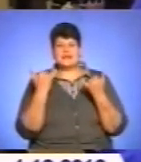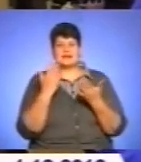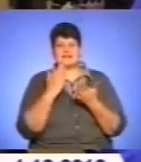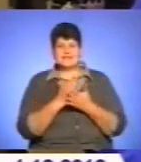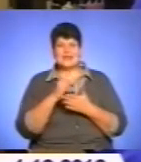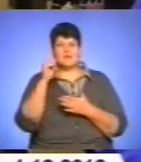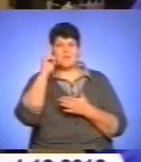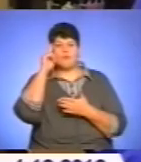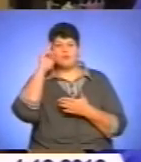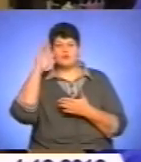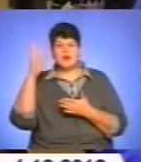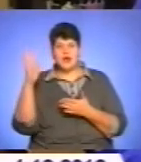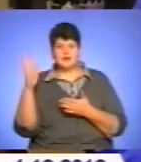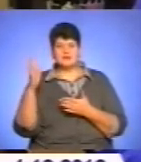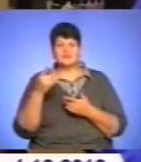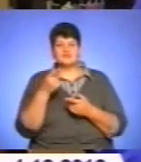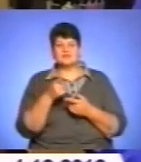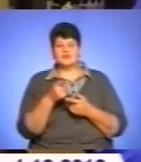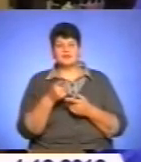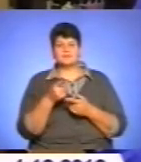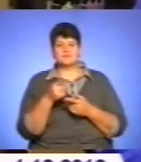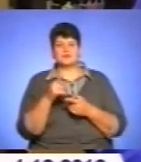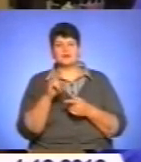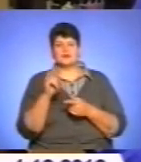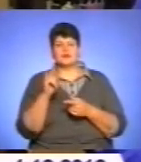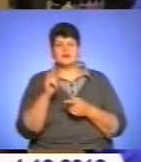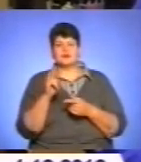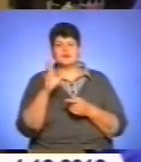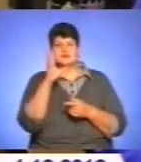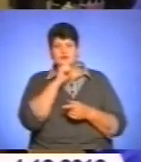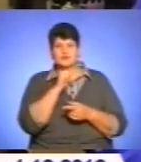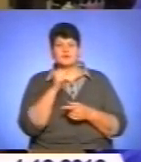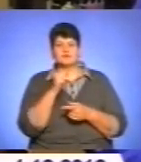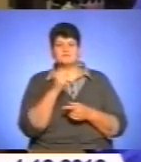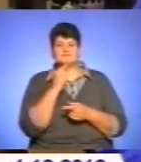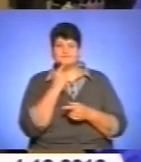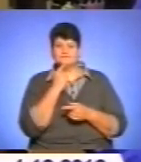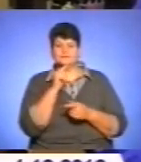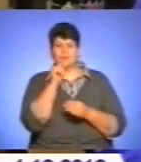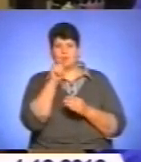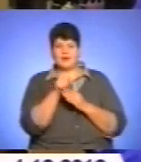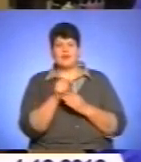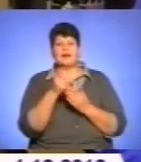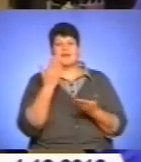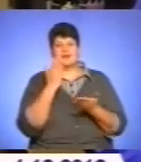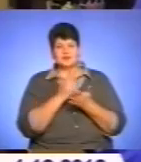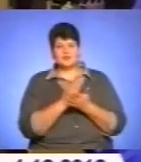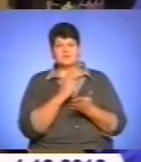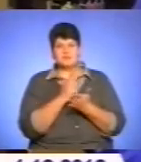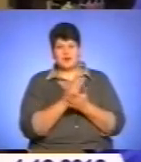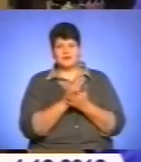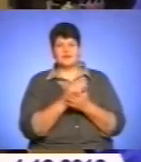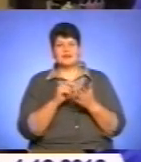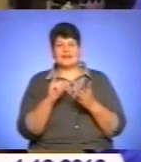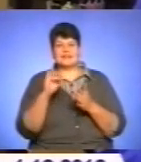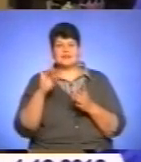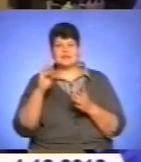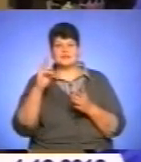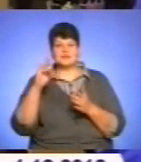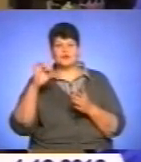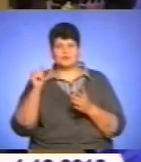ставити, через них злодію важко проникнути. Маючи певний інструмент і навики, таке вікно відкриває